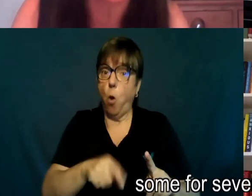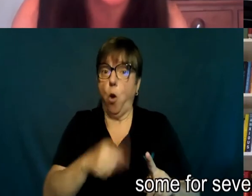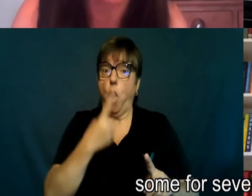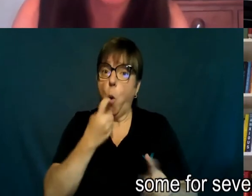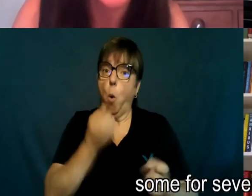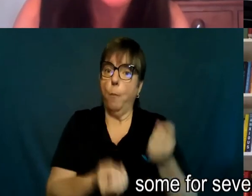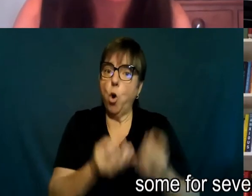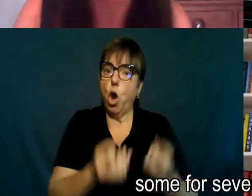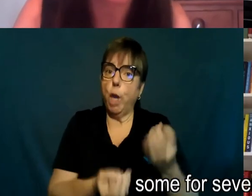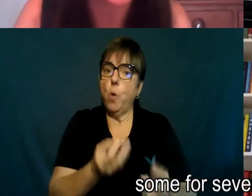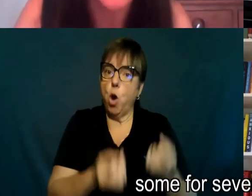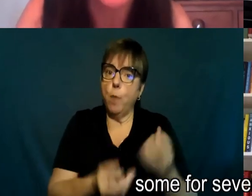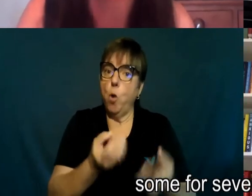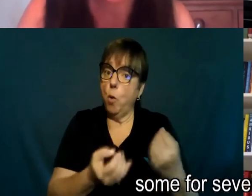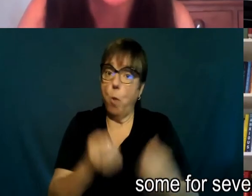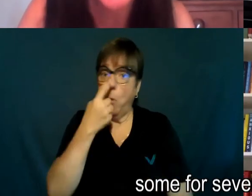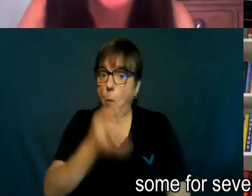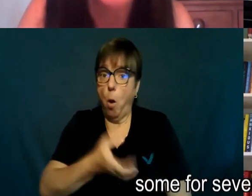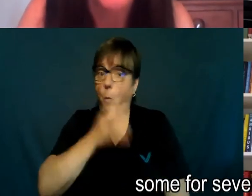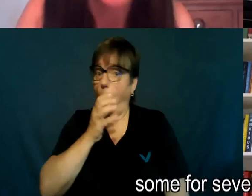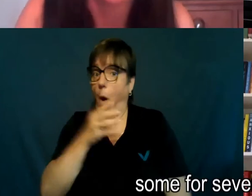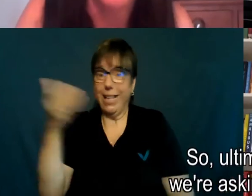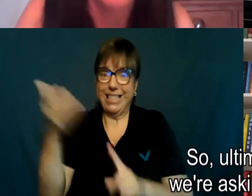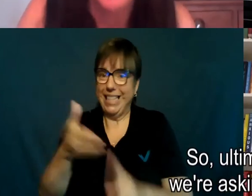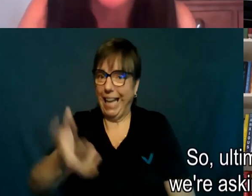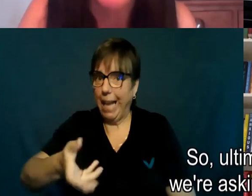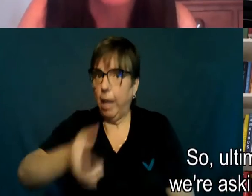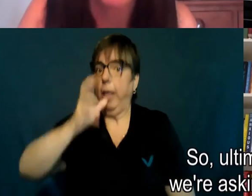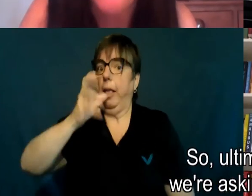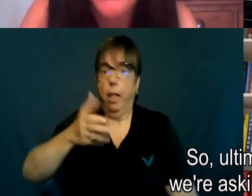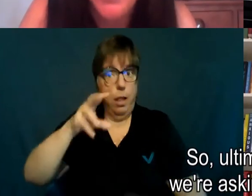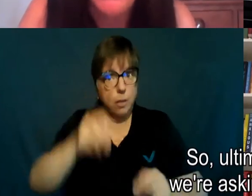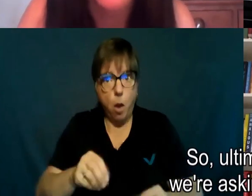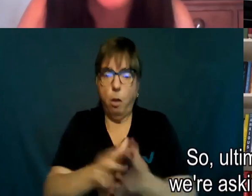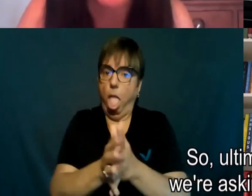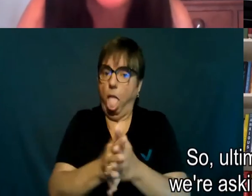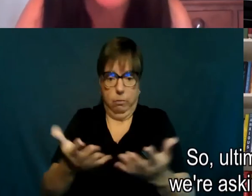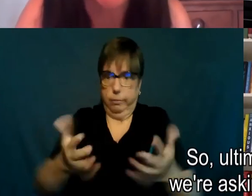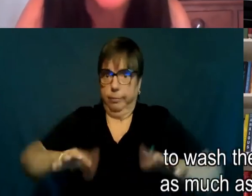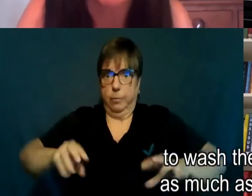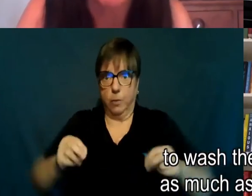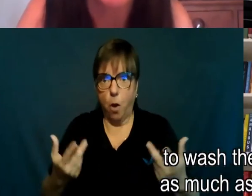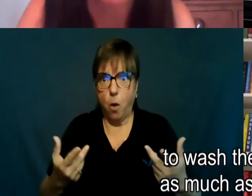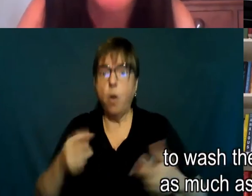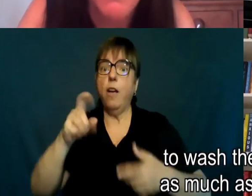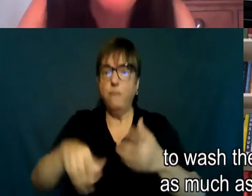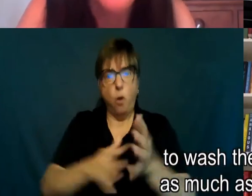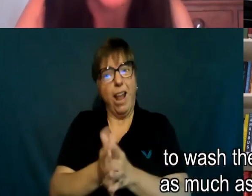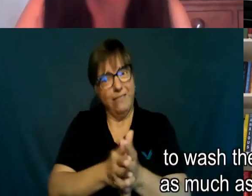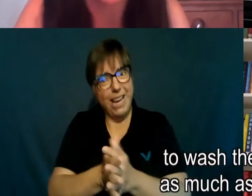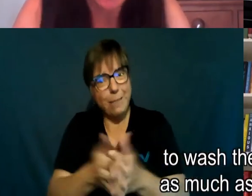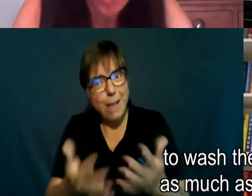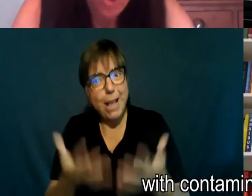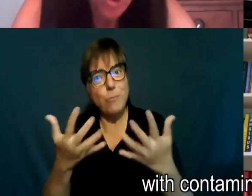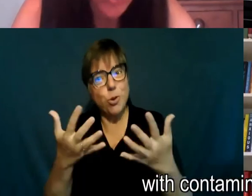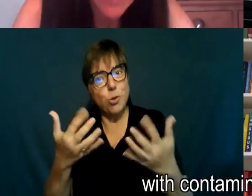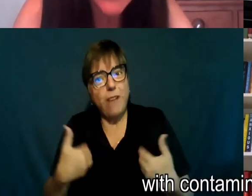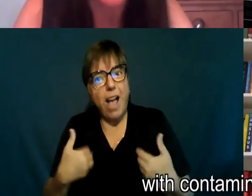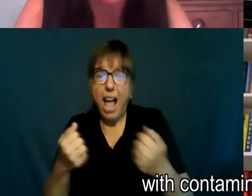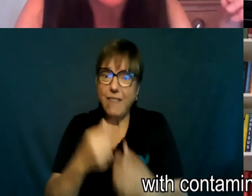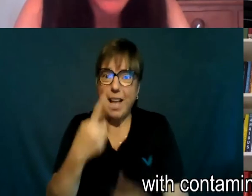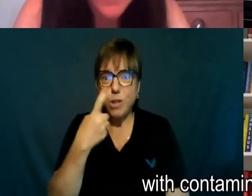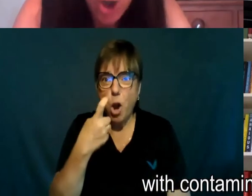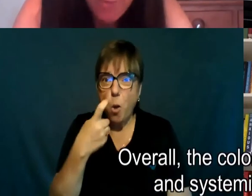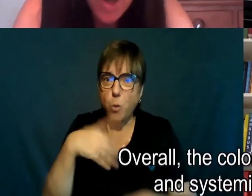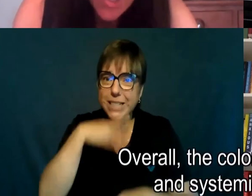terme, certains depuis plusieurs décennies. Donc, on leur demande au final de nettoyer leurs mains le plus souvent avec de l'eau